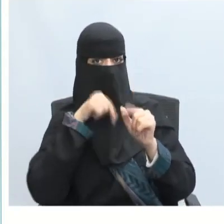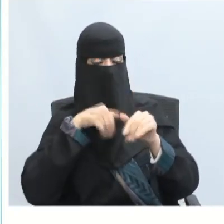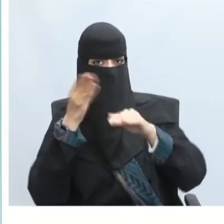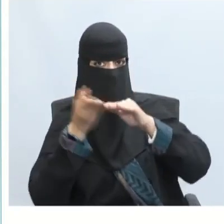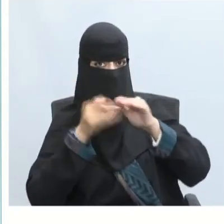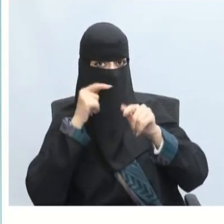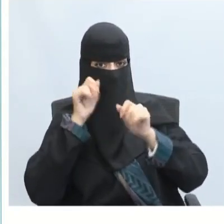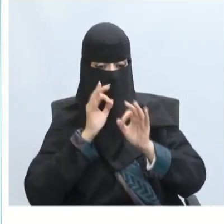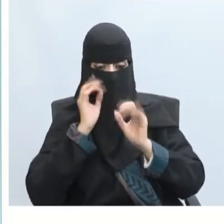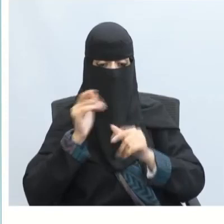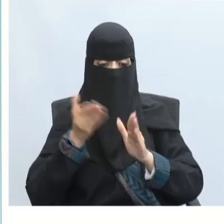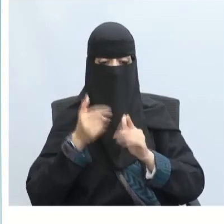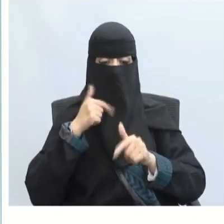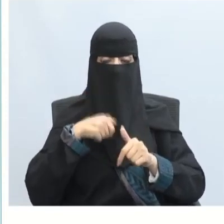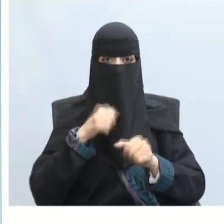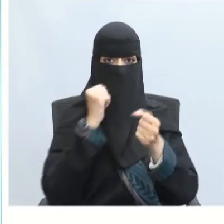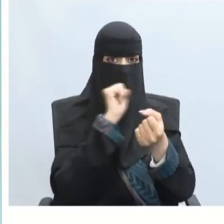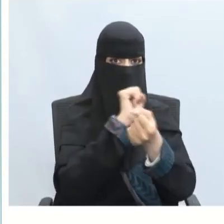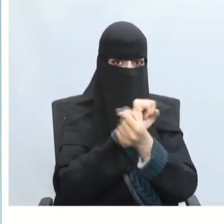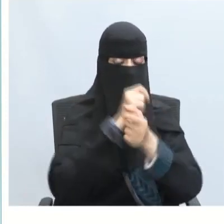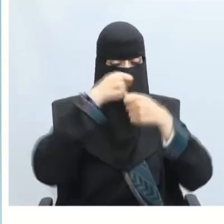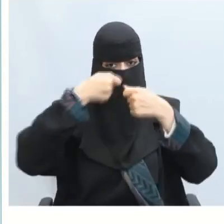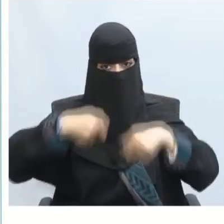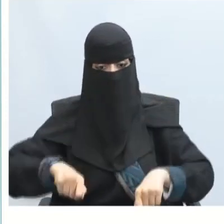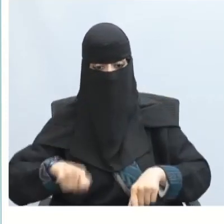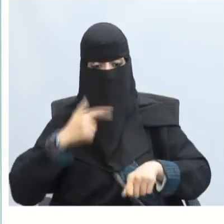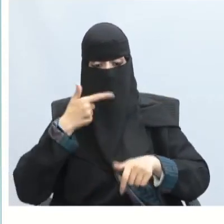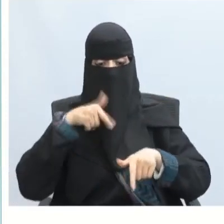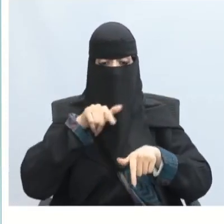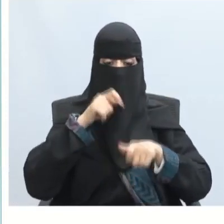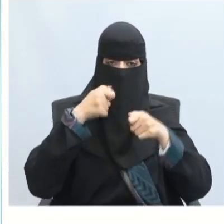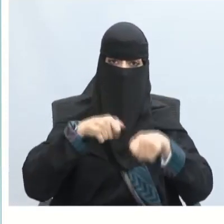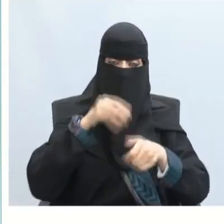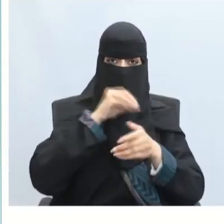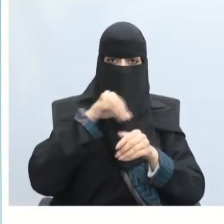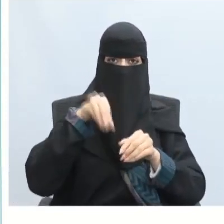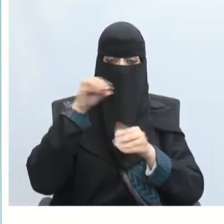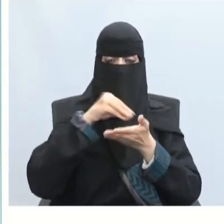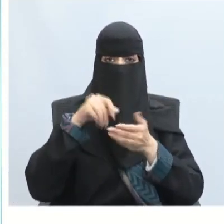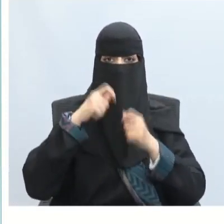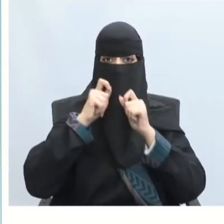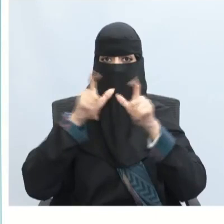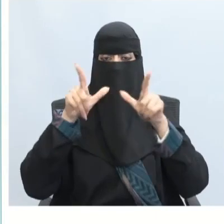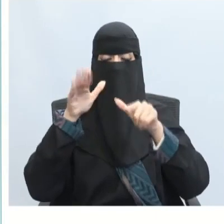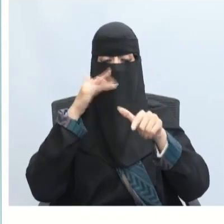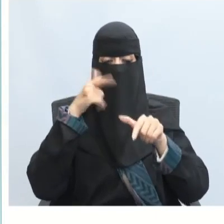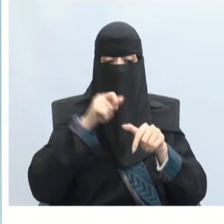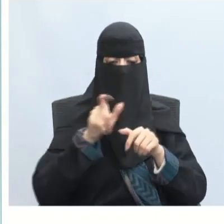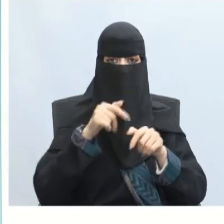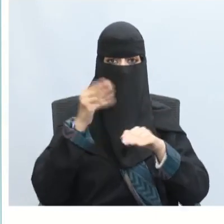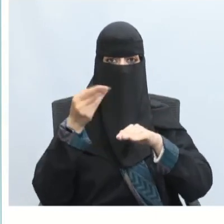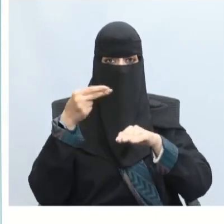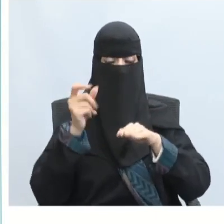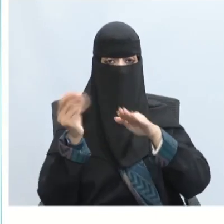المخالفين بالسجن والغرامه الماليه وكذلك توفير وسائل